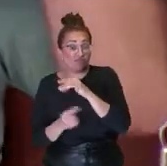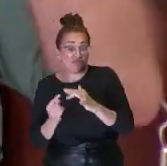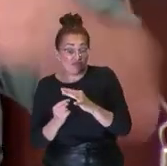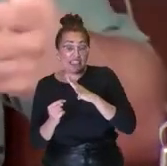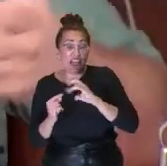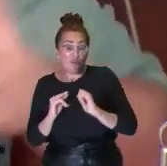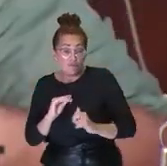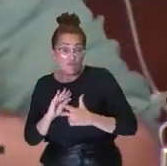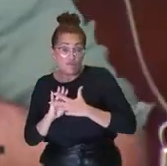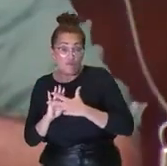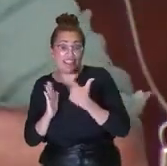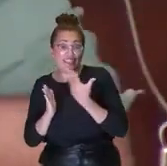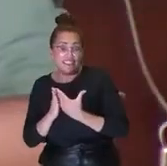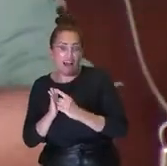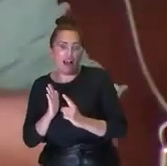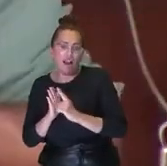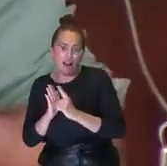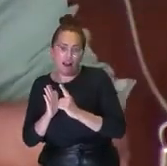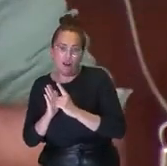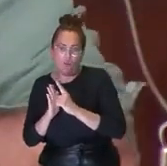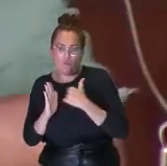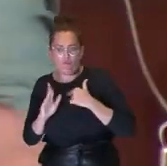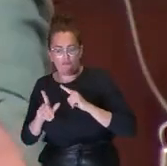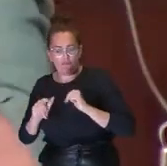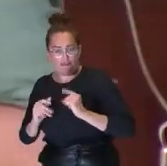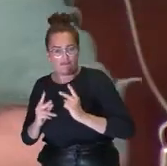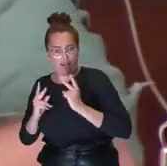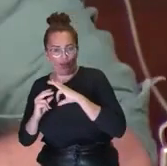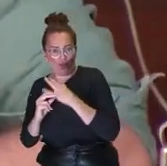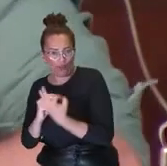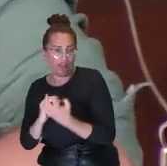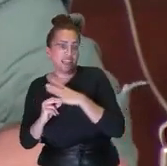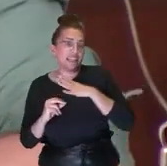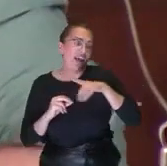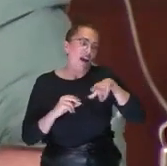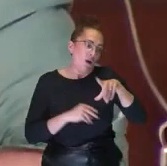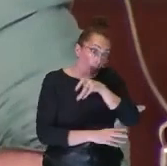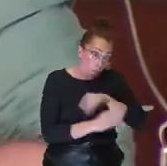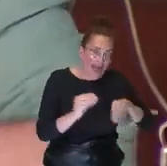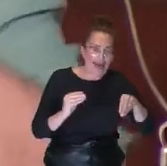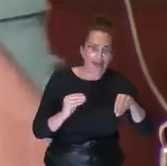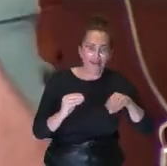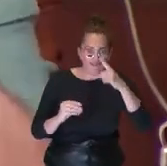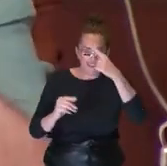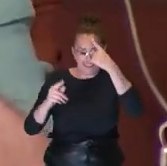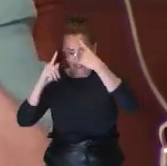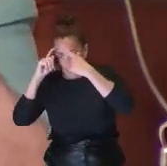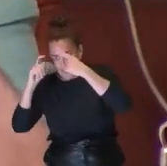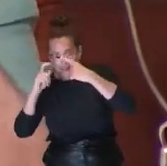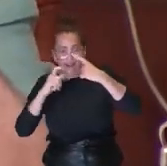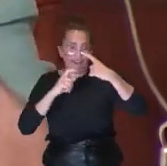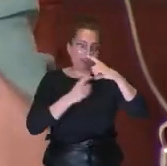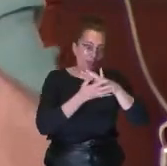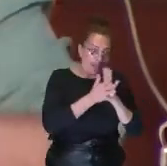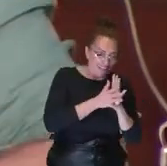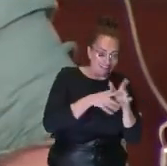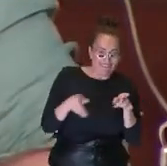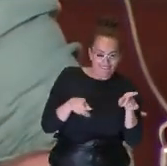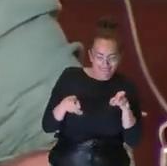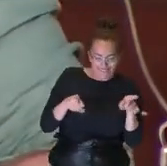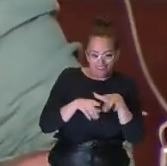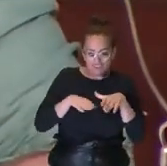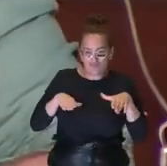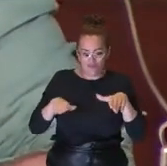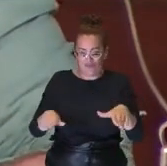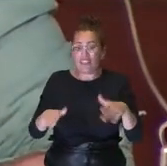permet de compter dans la loi SRU, et puis il y a la livraison et la mise en chantier réelle, et là on est effectivement dans une hausse des autorisations à construire, et